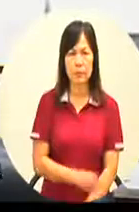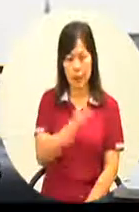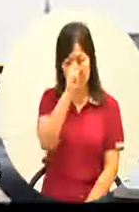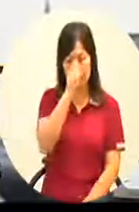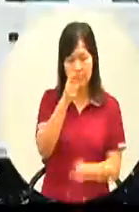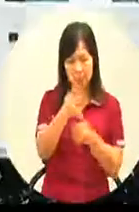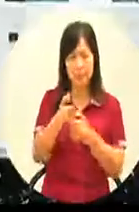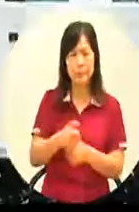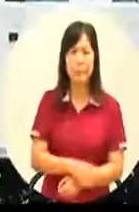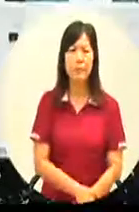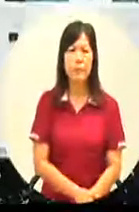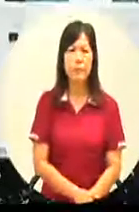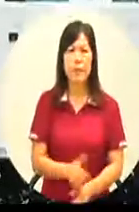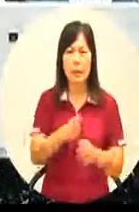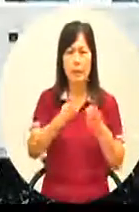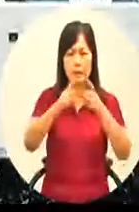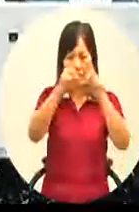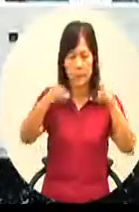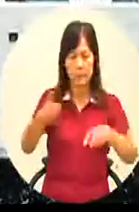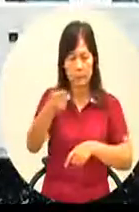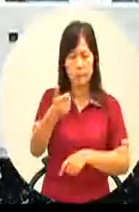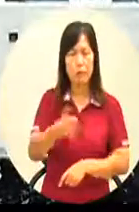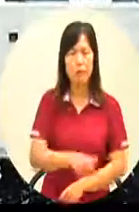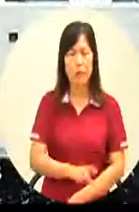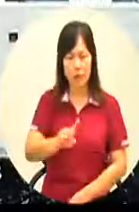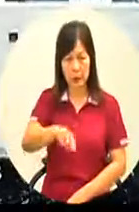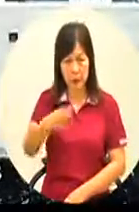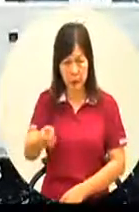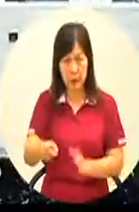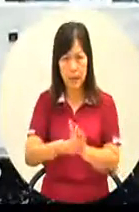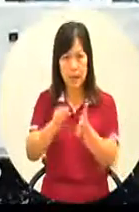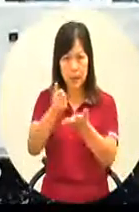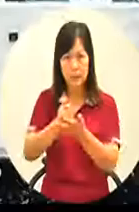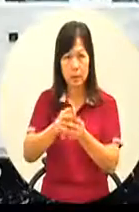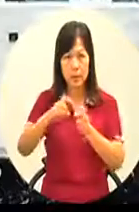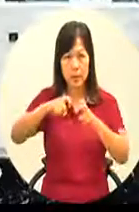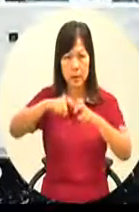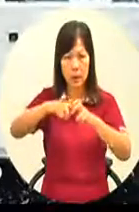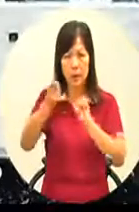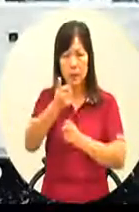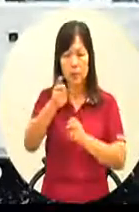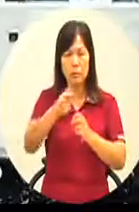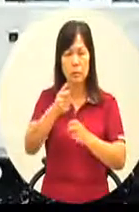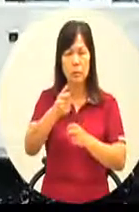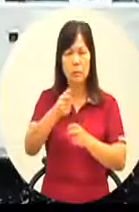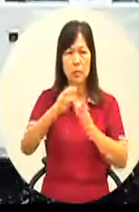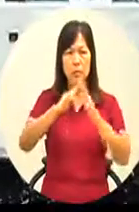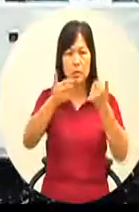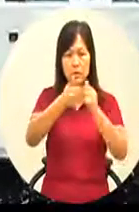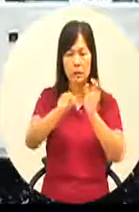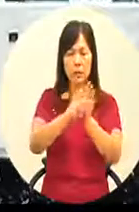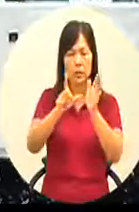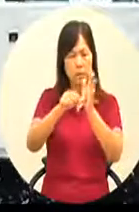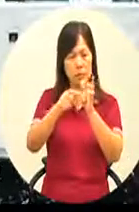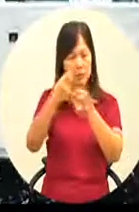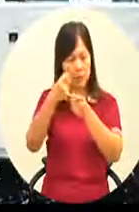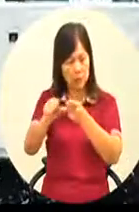谢谢。 好，谢谢周中山议员。接下来我们请李顺进议员哈，十五分钟。